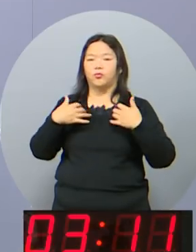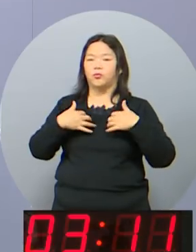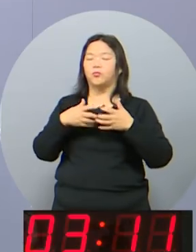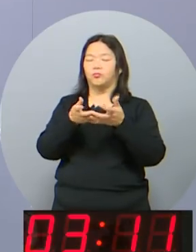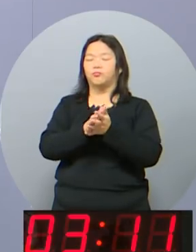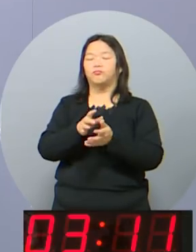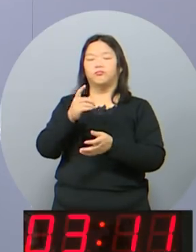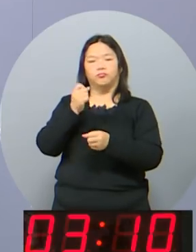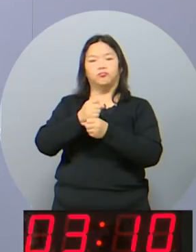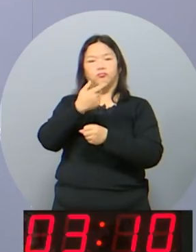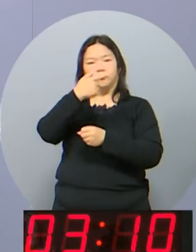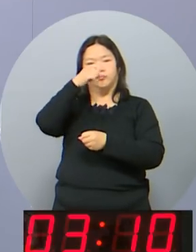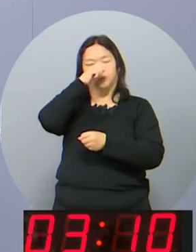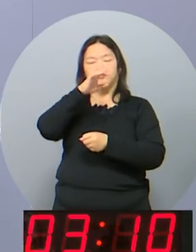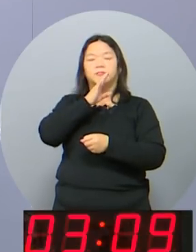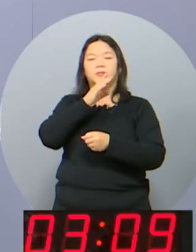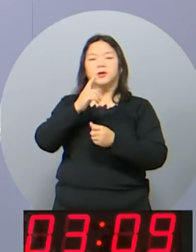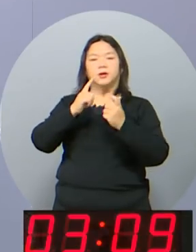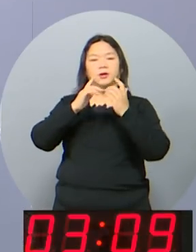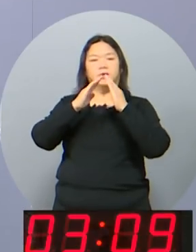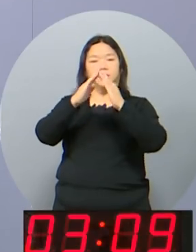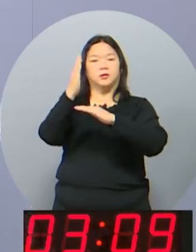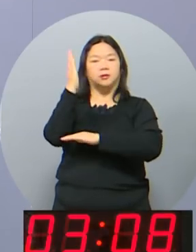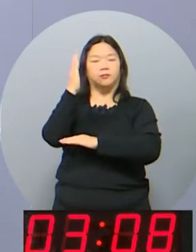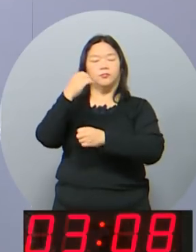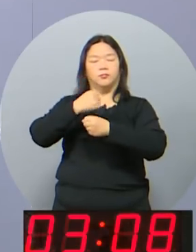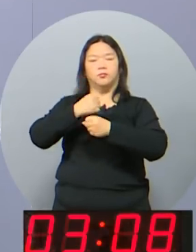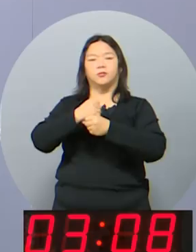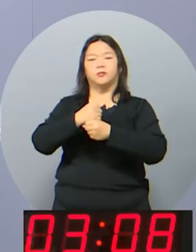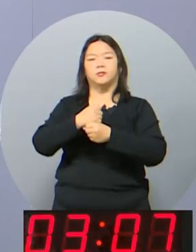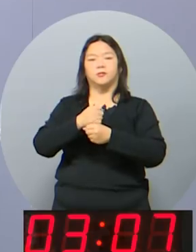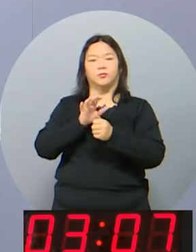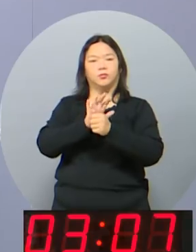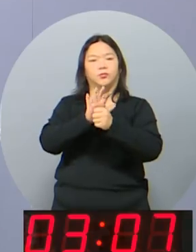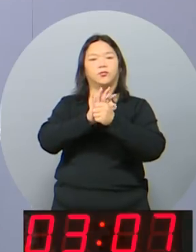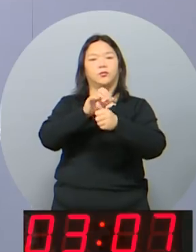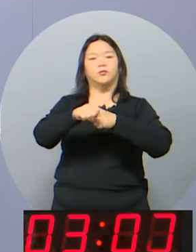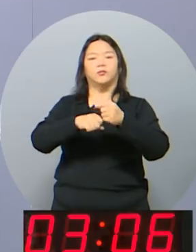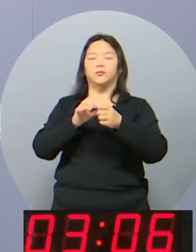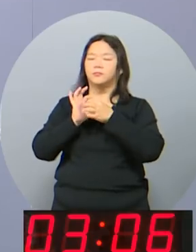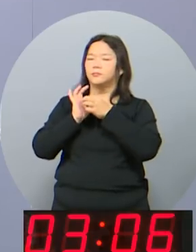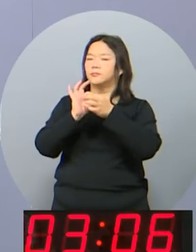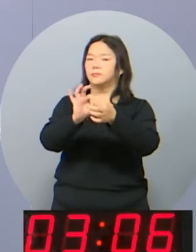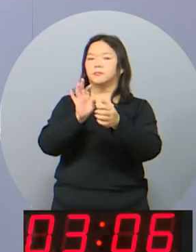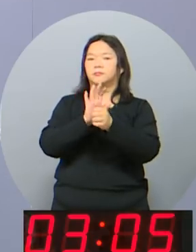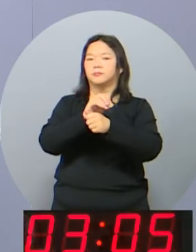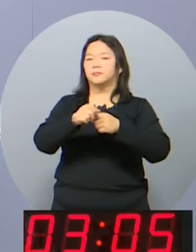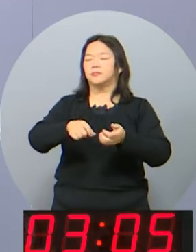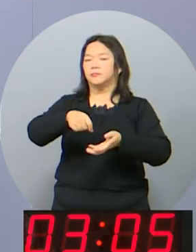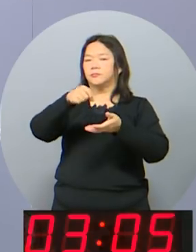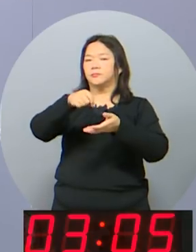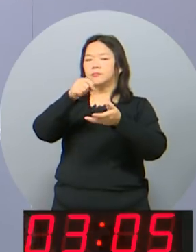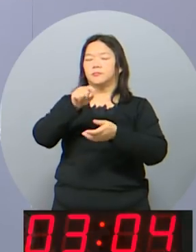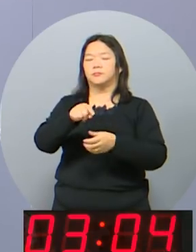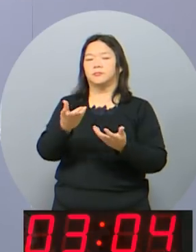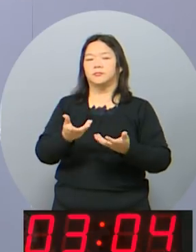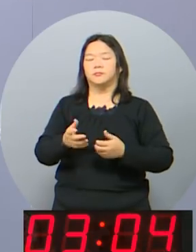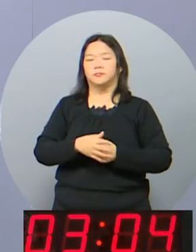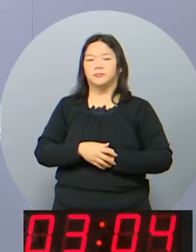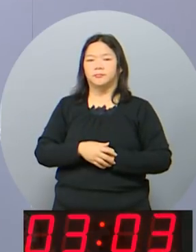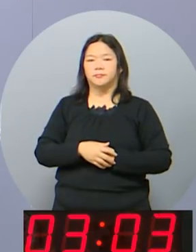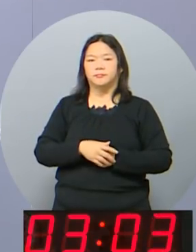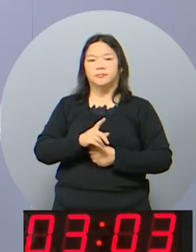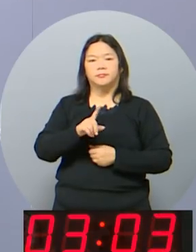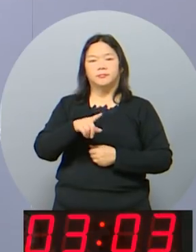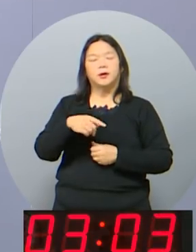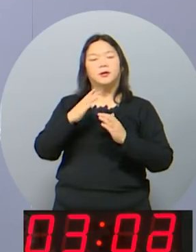我在市政府我们在市府里面一直在推动一直在提议的。那我们的